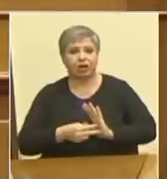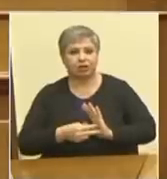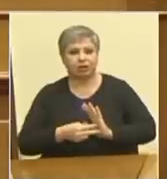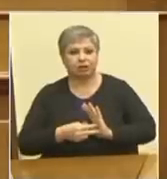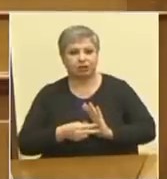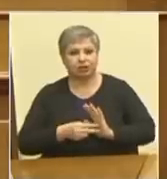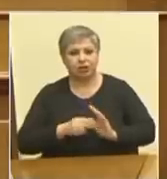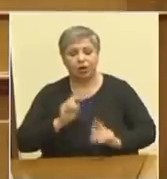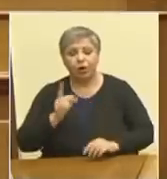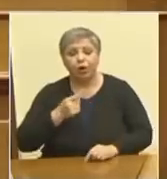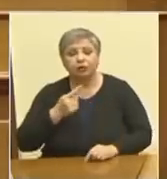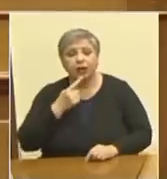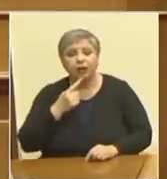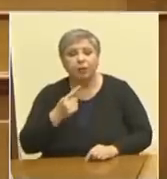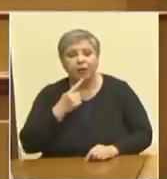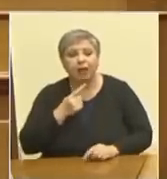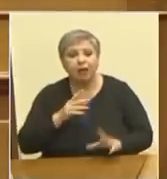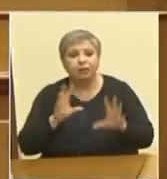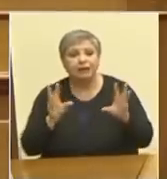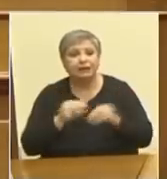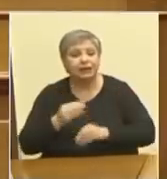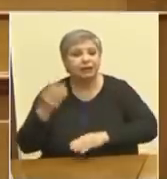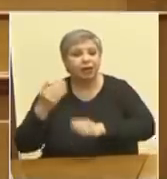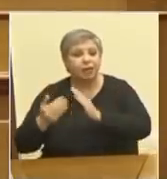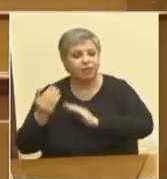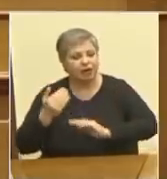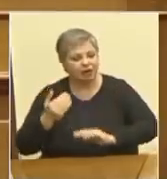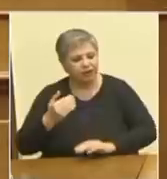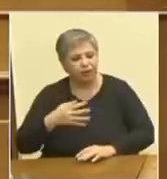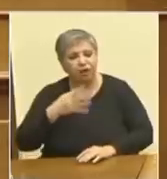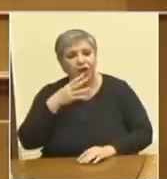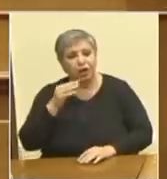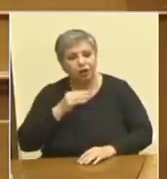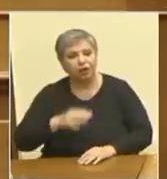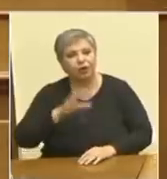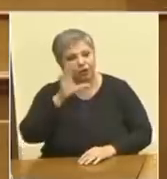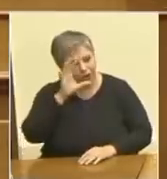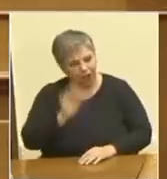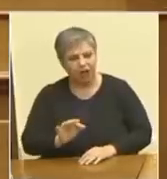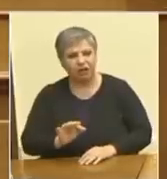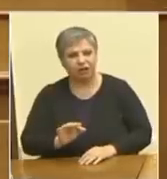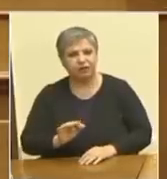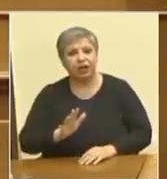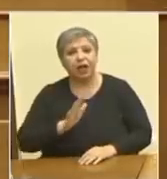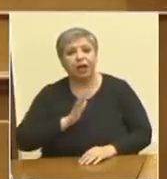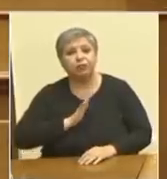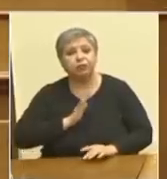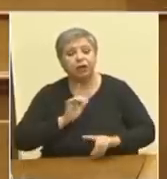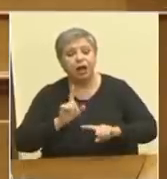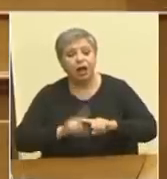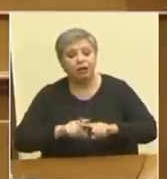σε αυτήν την αίθουσα το παρελθόν, στο παρελθόν. Διότι πράγματι, κύριε Τσίπρα, οι Έλληνες πολίτες θυμούνται πάρα πολύ